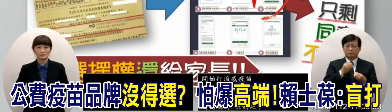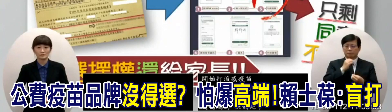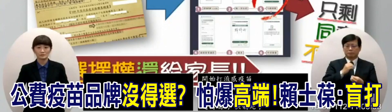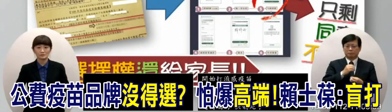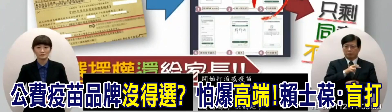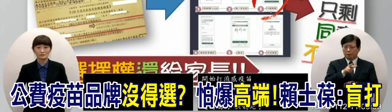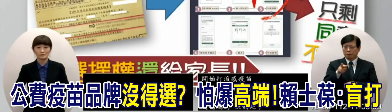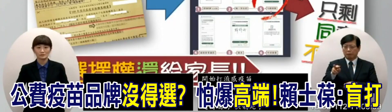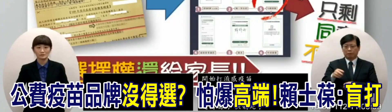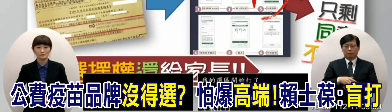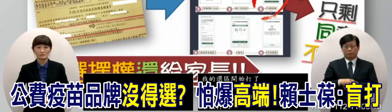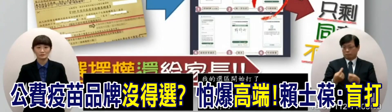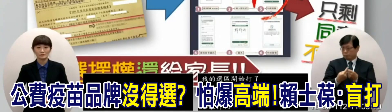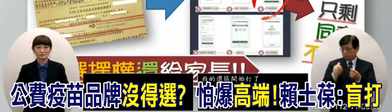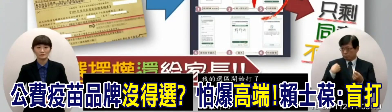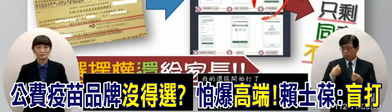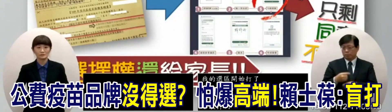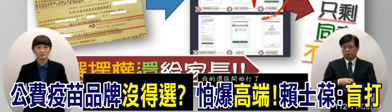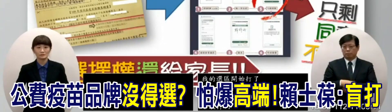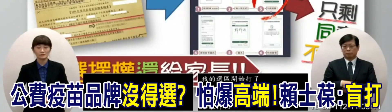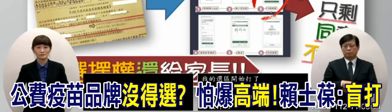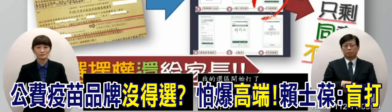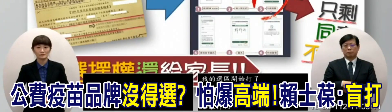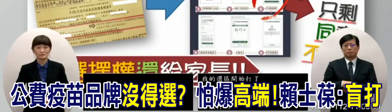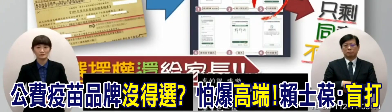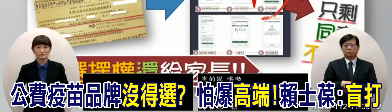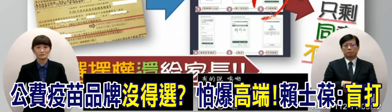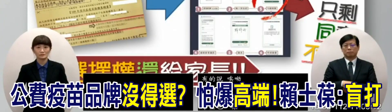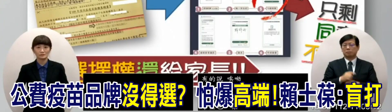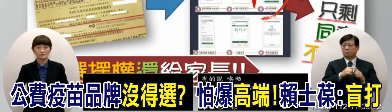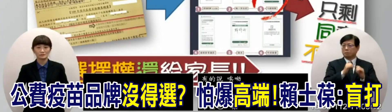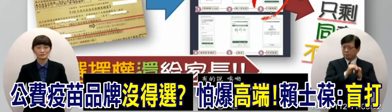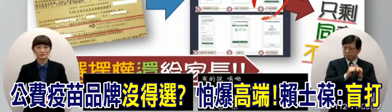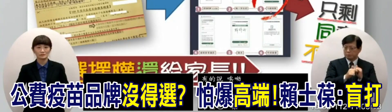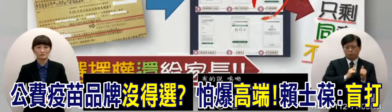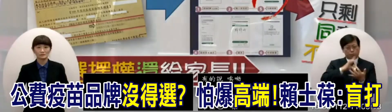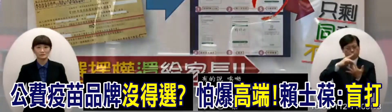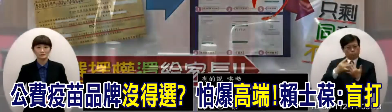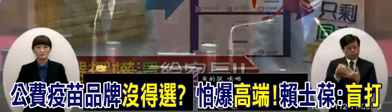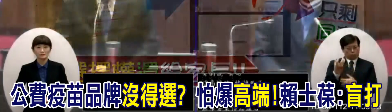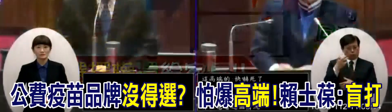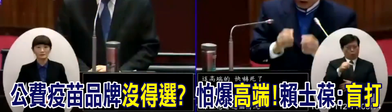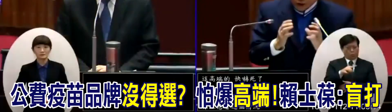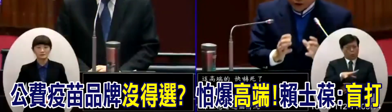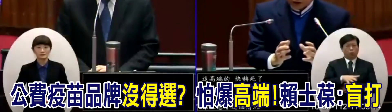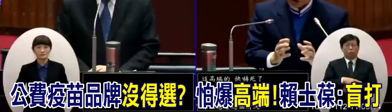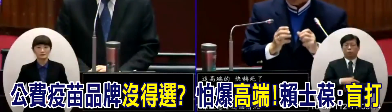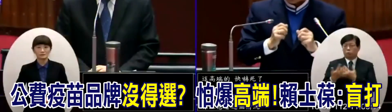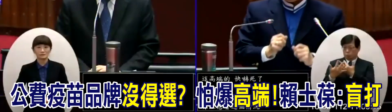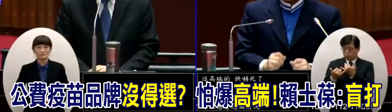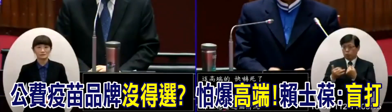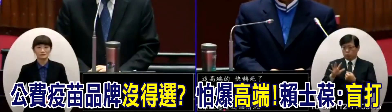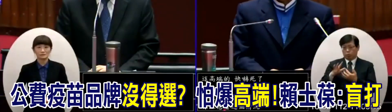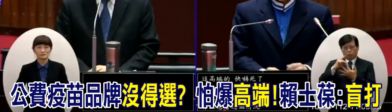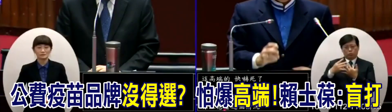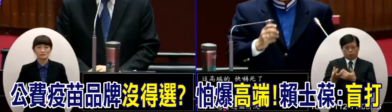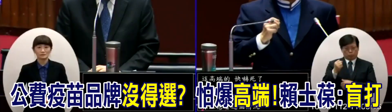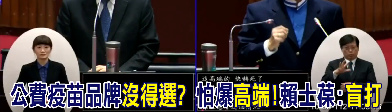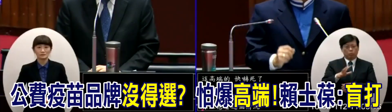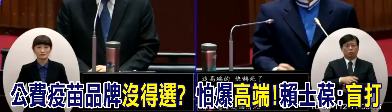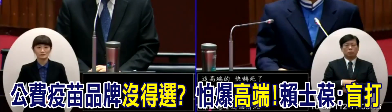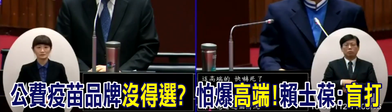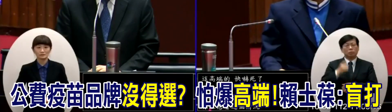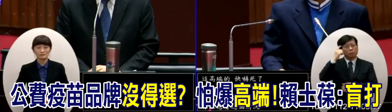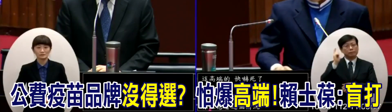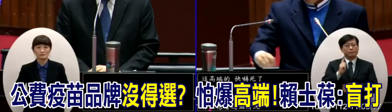况，在去年的时候，人民有选择权哦，学生有选择权哦，什么叫